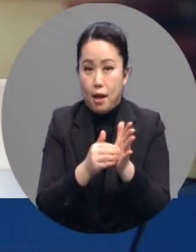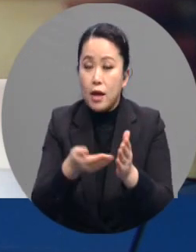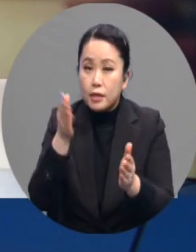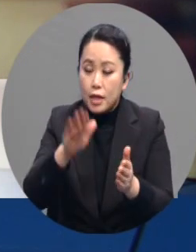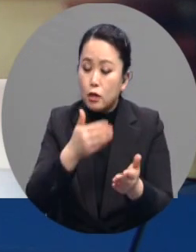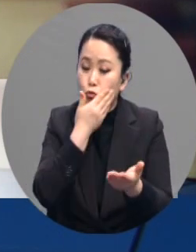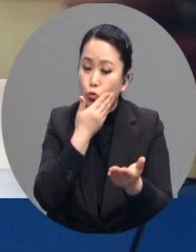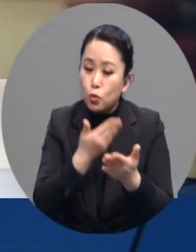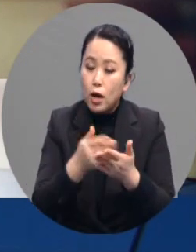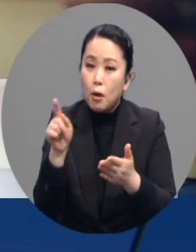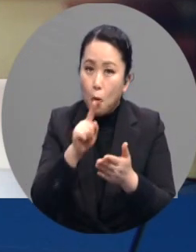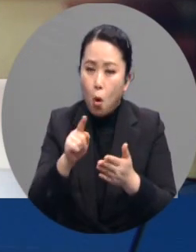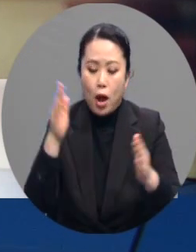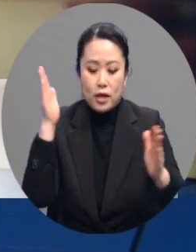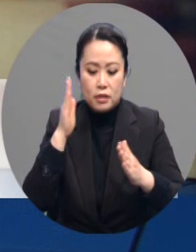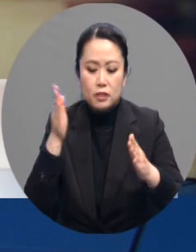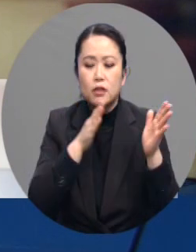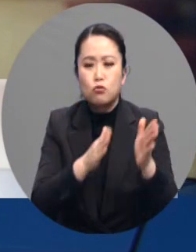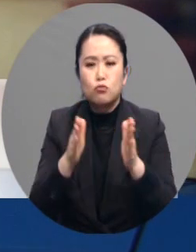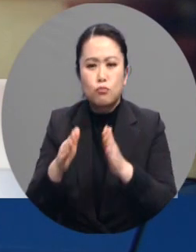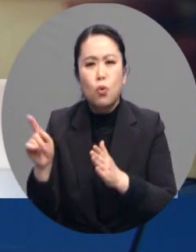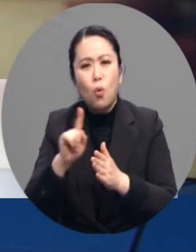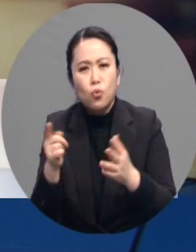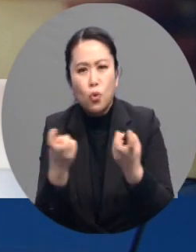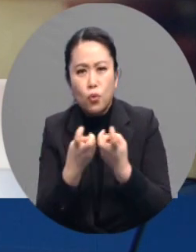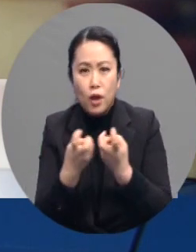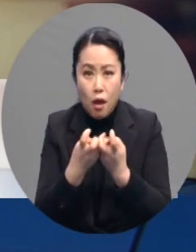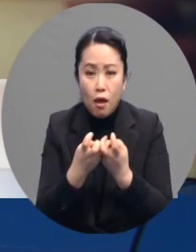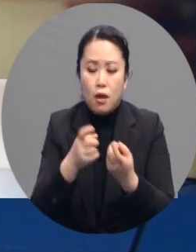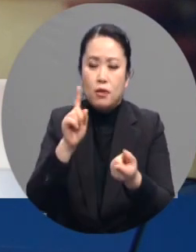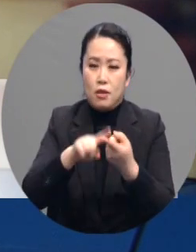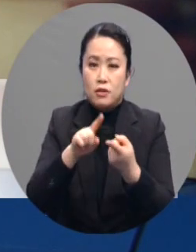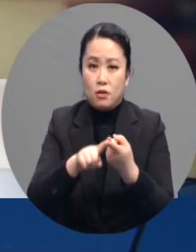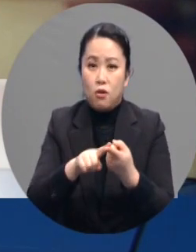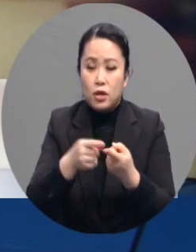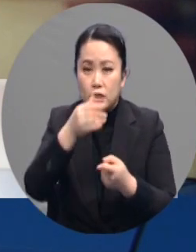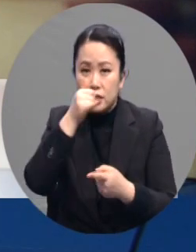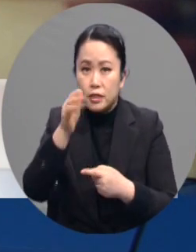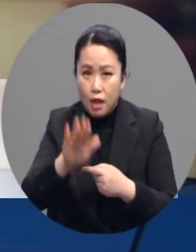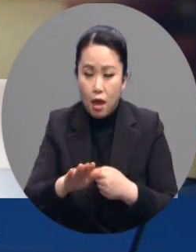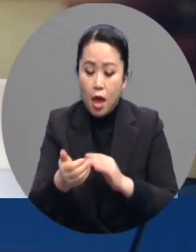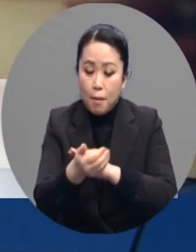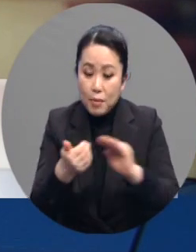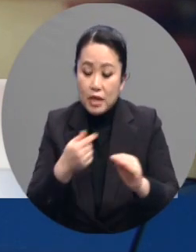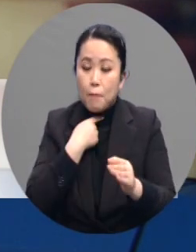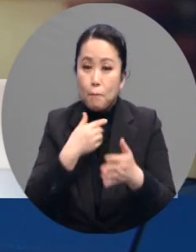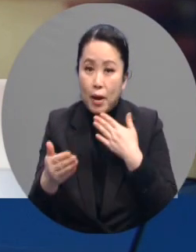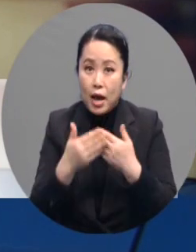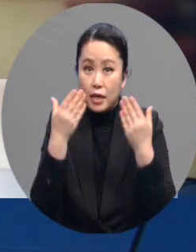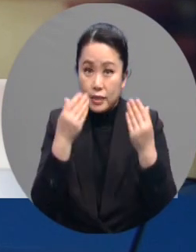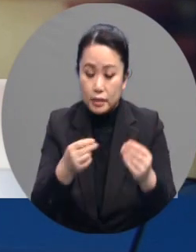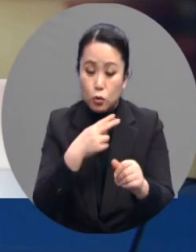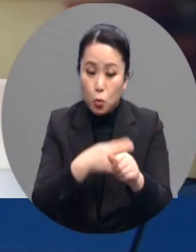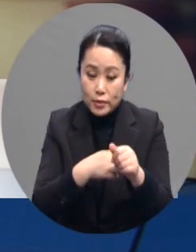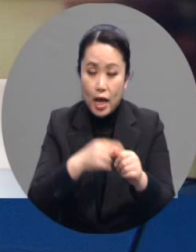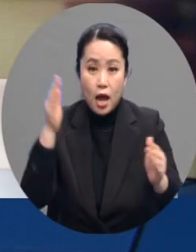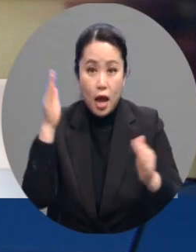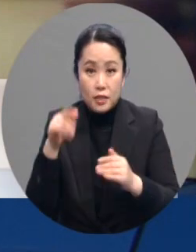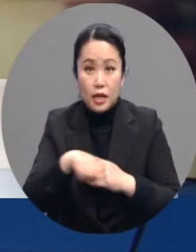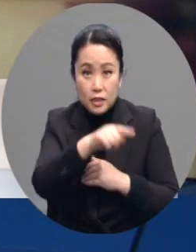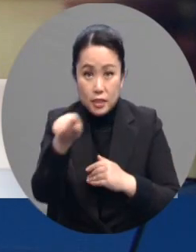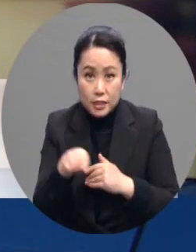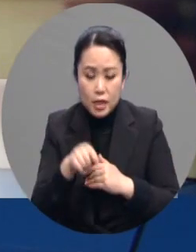학생들이 어떻게 대비해야 하느냐인데 고교 학점제를 미리 체험한 교사와 학생들은 진로 설정이 빠르면 빠를수록